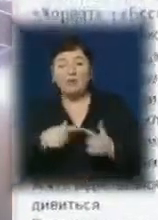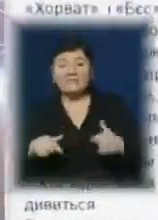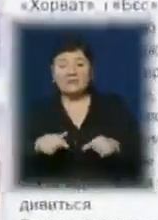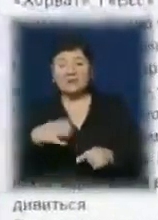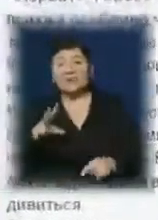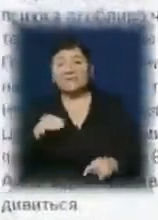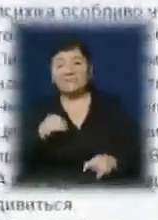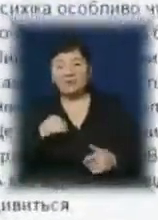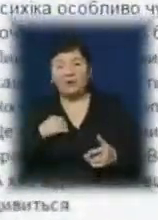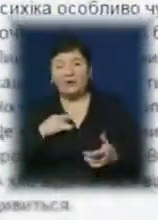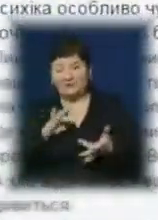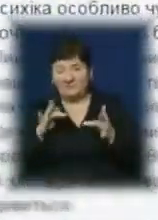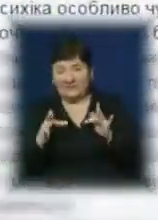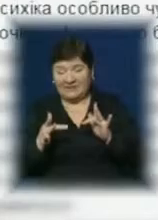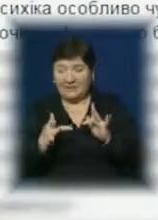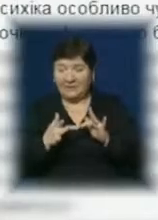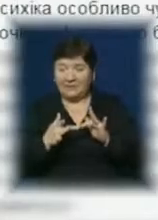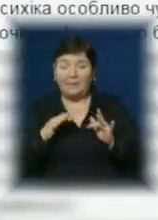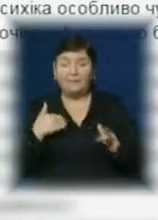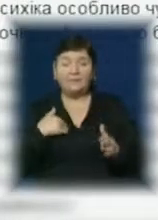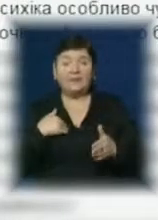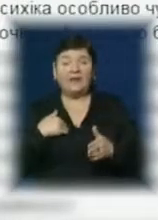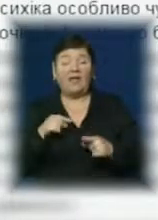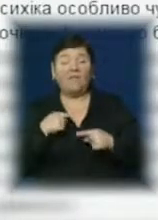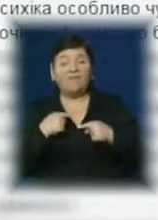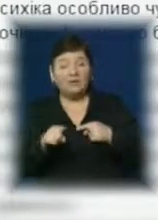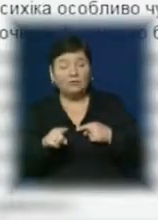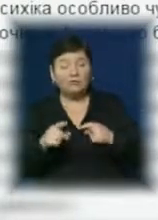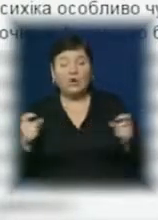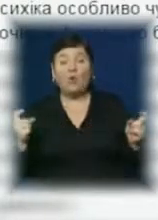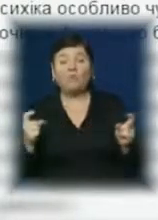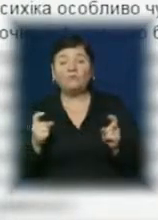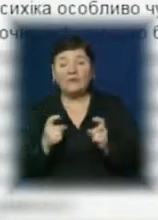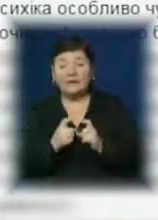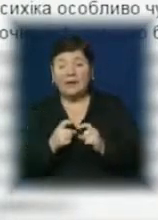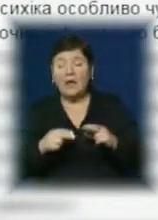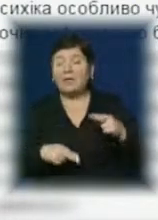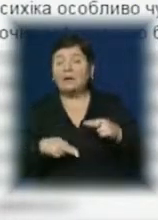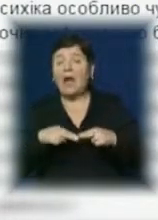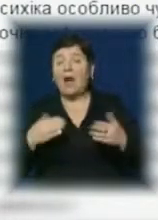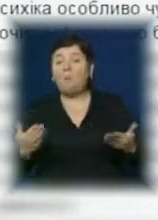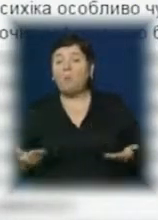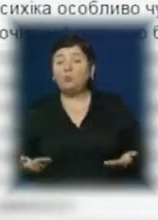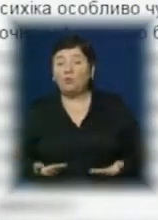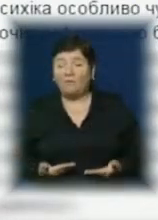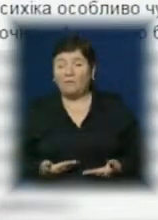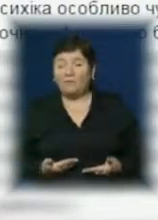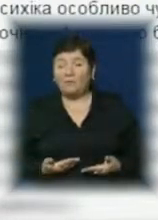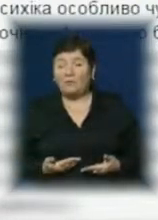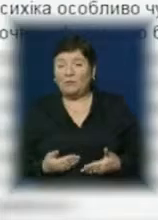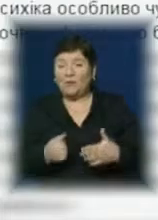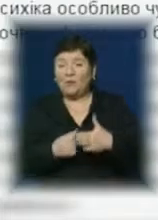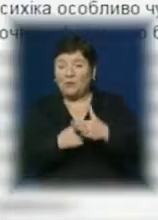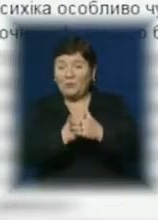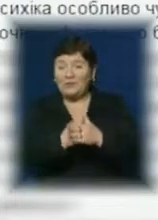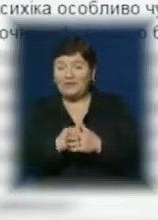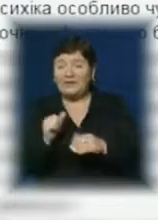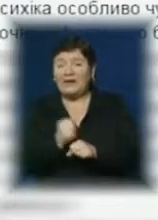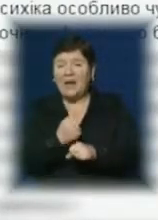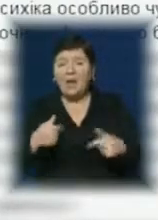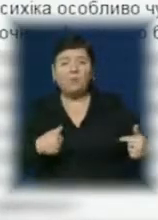своїй сторінці у Фейсбук. Не виключено, що конфлікт міг виникнути і на побутовому ґрунті. І хорват, і біс були контужені